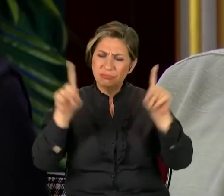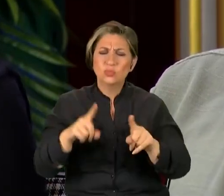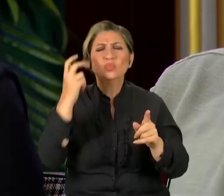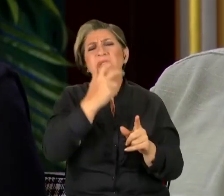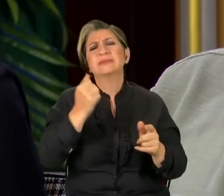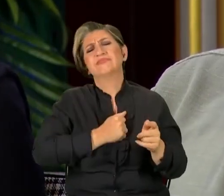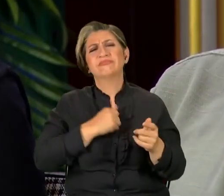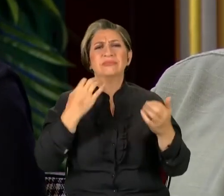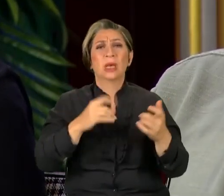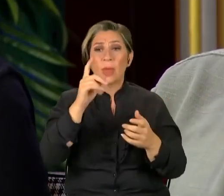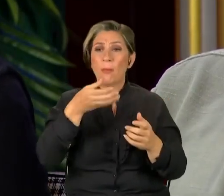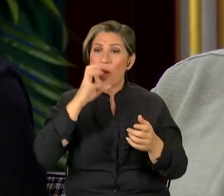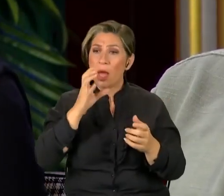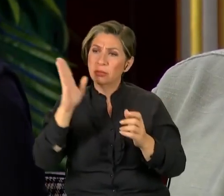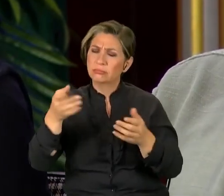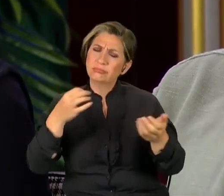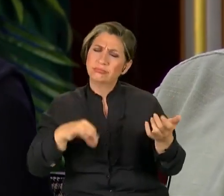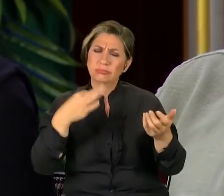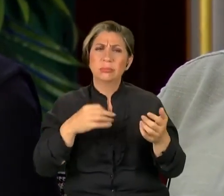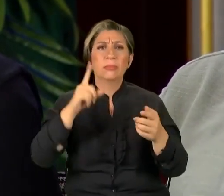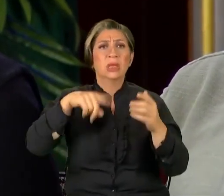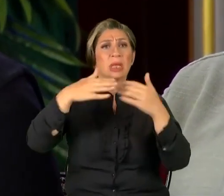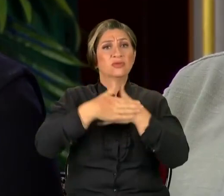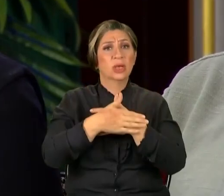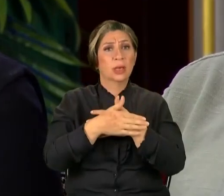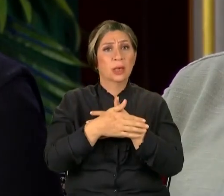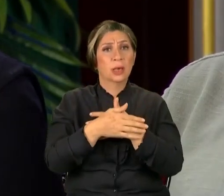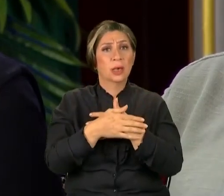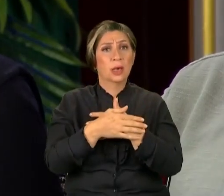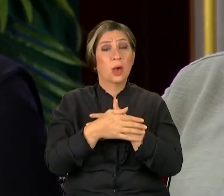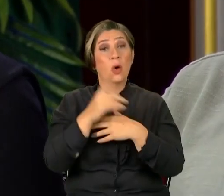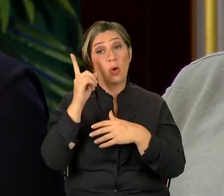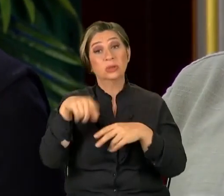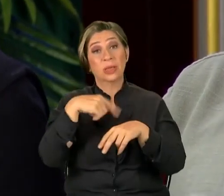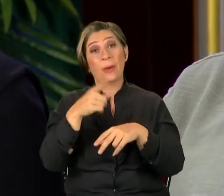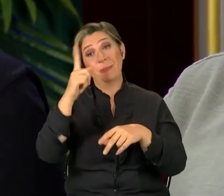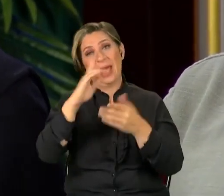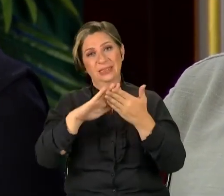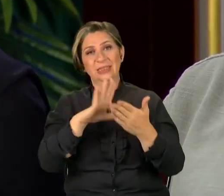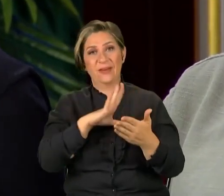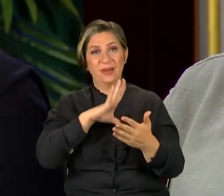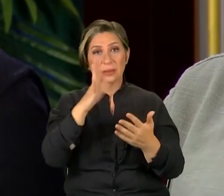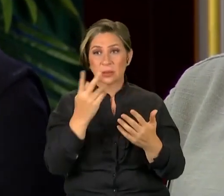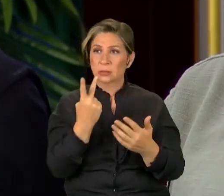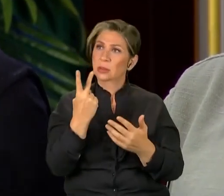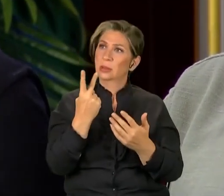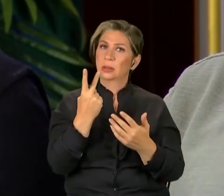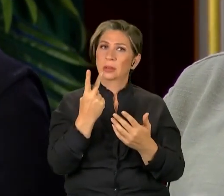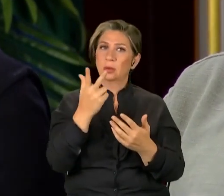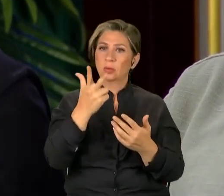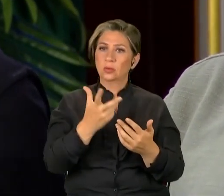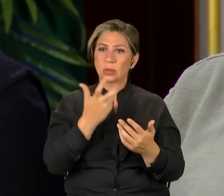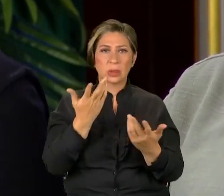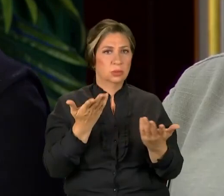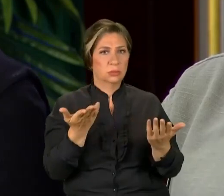başladık. Sonra bir barda çalmaya başladık. Sonra bir gece o zaman Evren'de vardı. İkimiz kala kaldık programa 3 saat